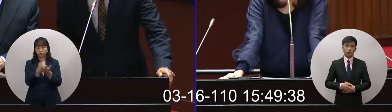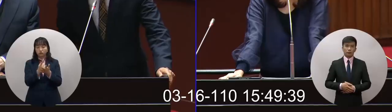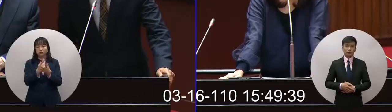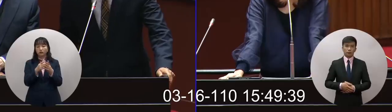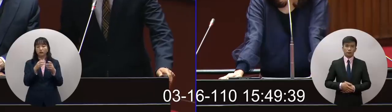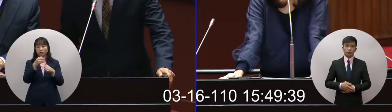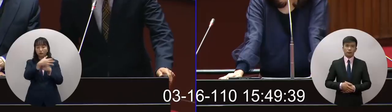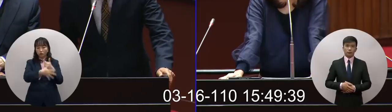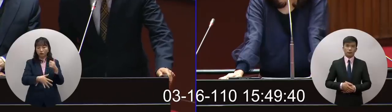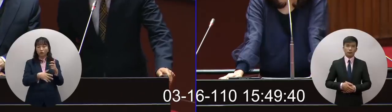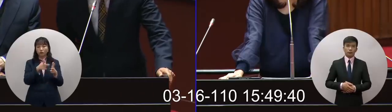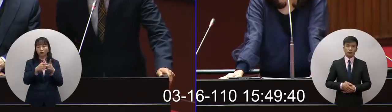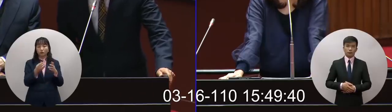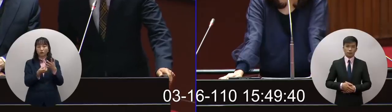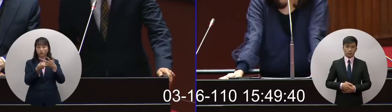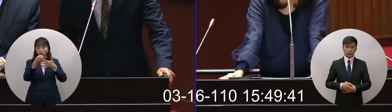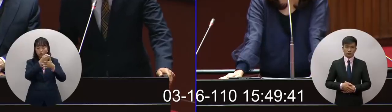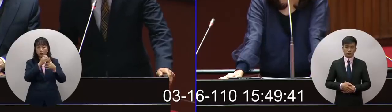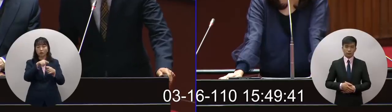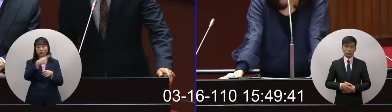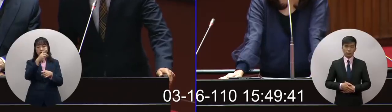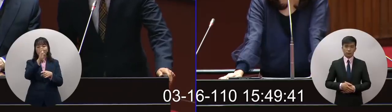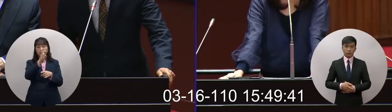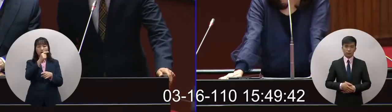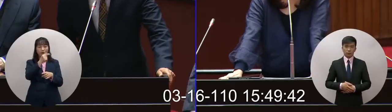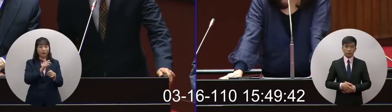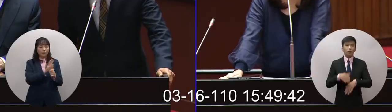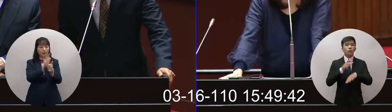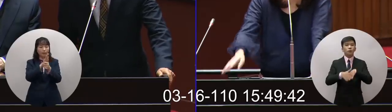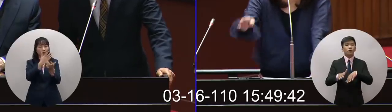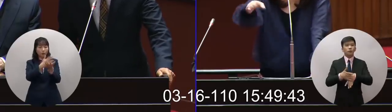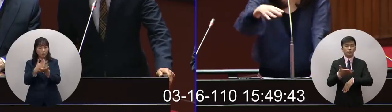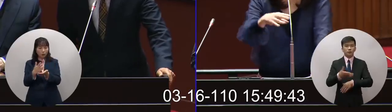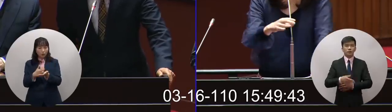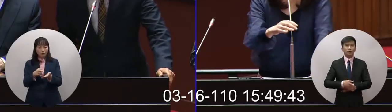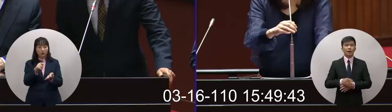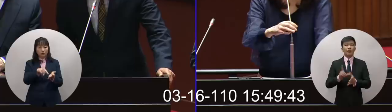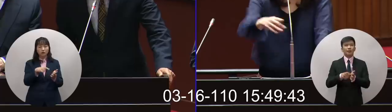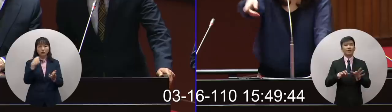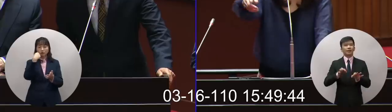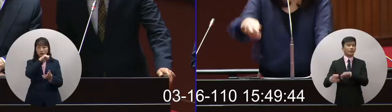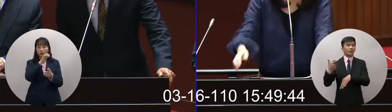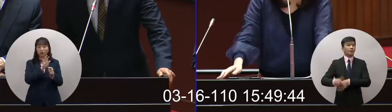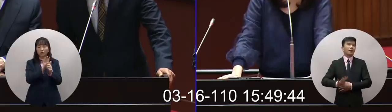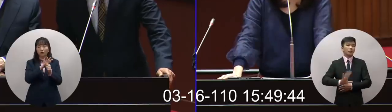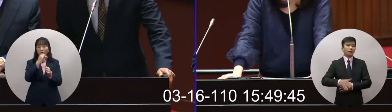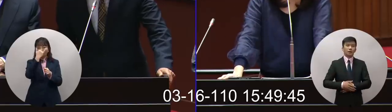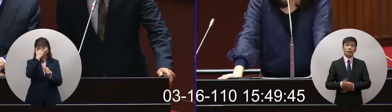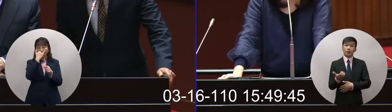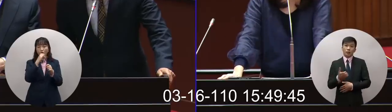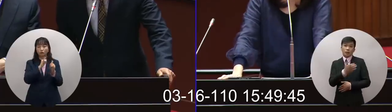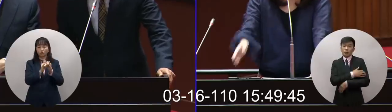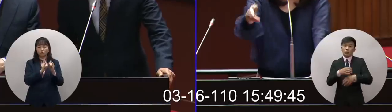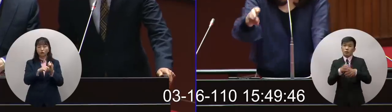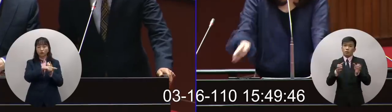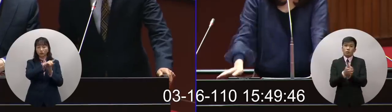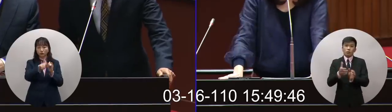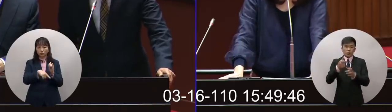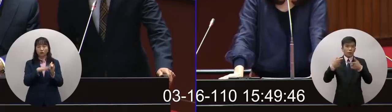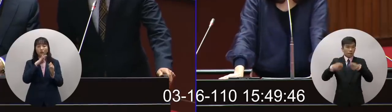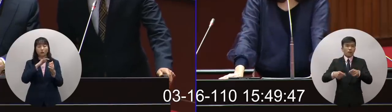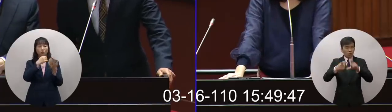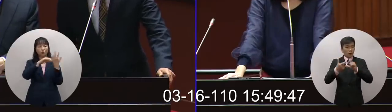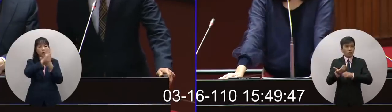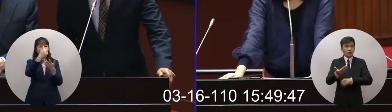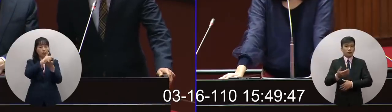业的竞争永续提升130亿可以解决产业的问题。 你不要浪费我的时间啦，人家刚刚陈部长都讲完了，现在换你了